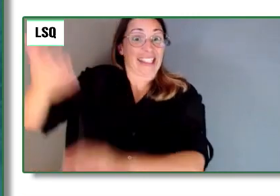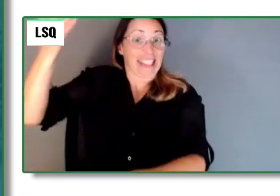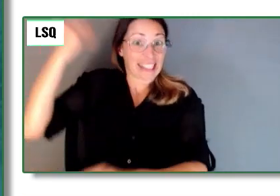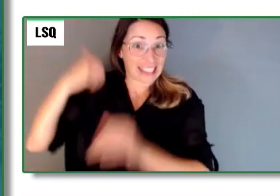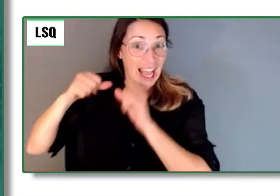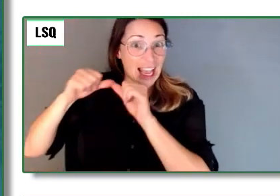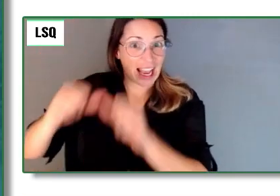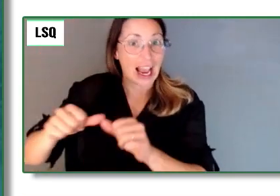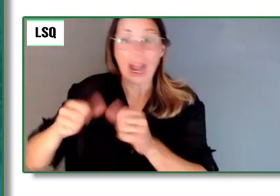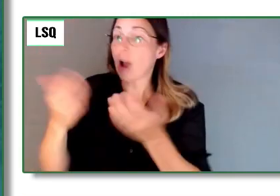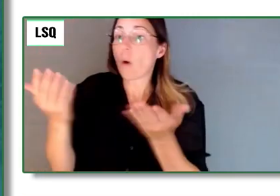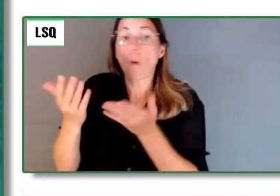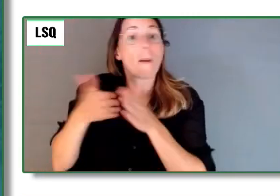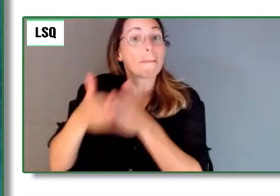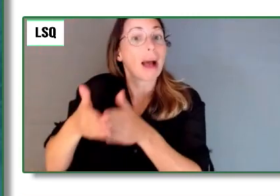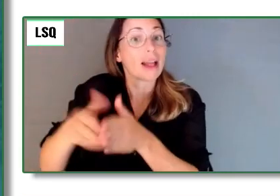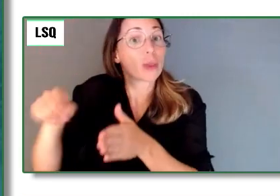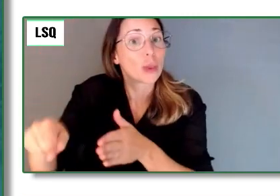des sensors, etc.